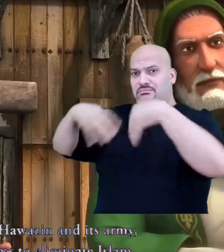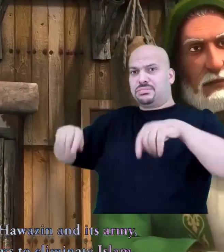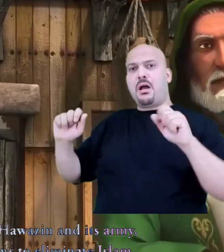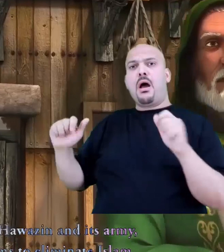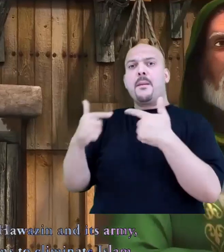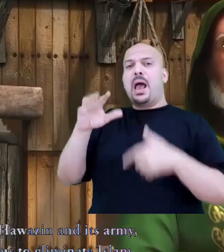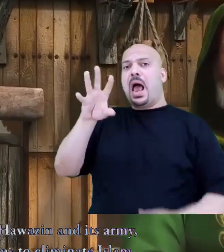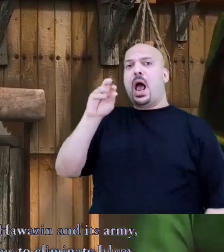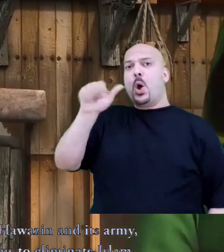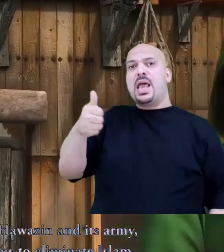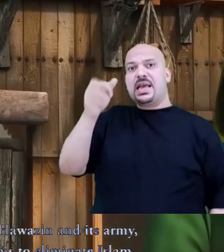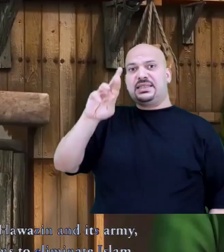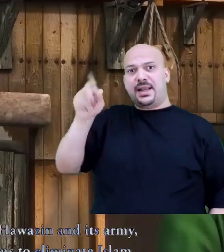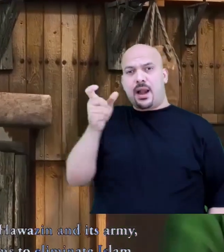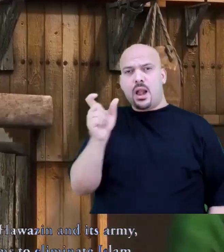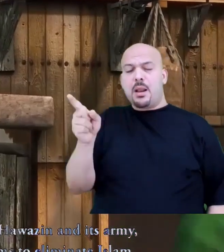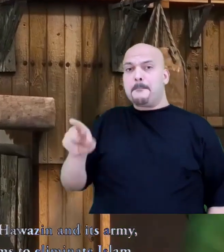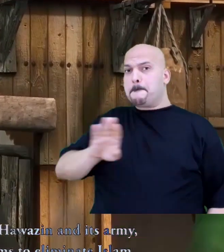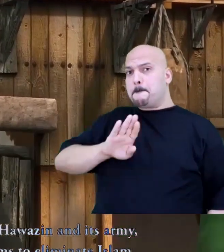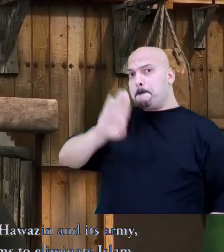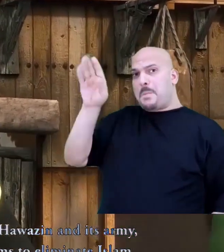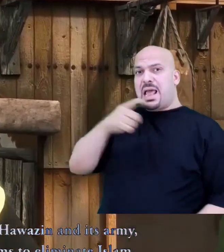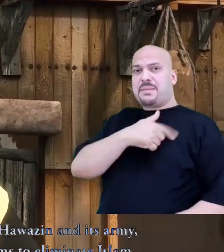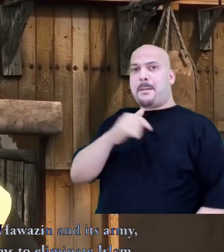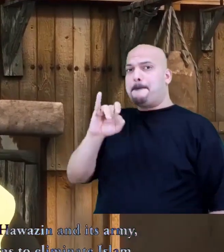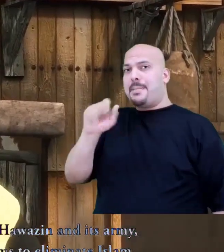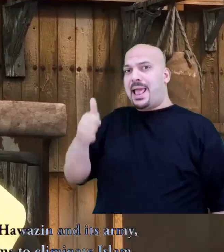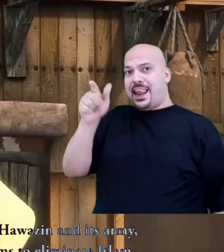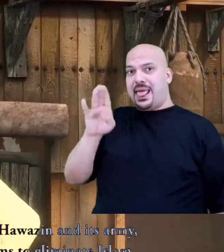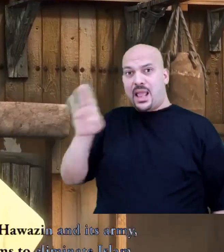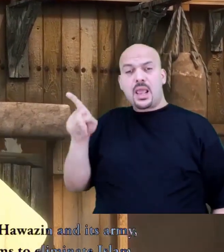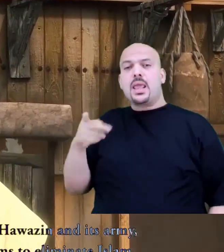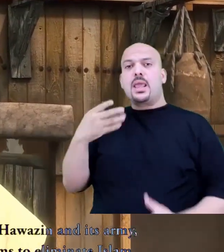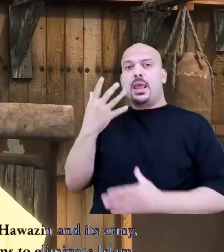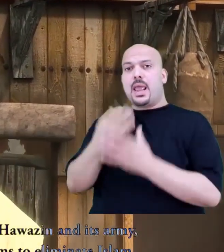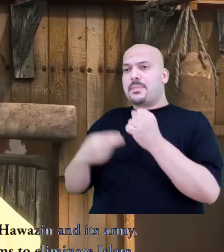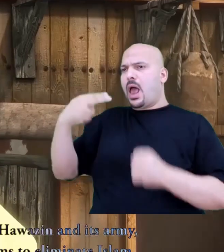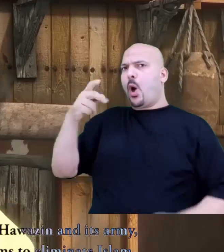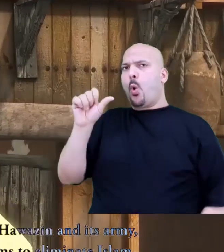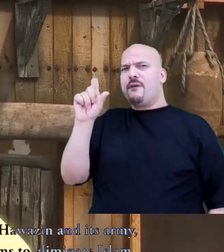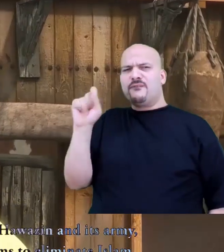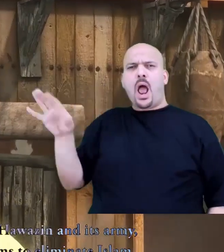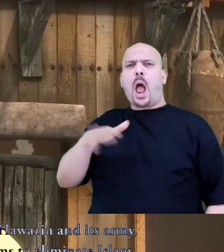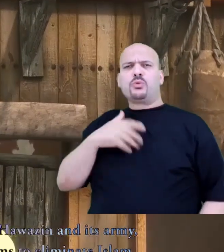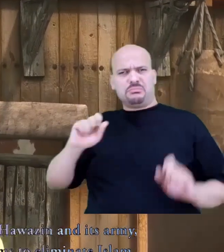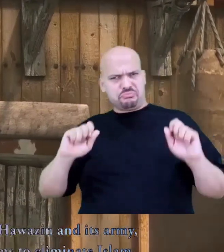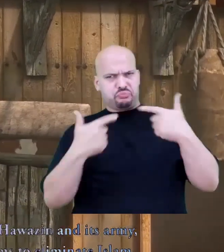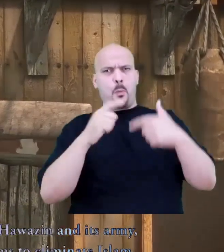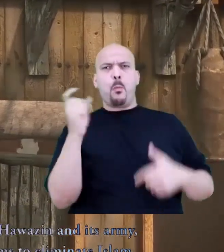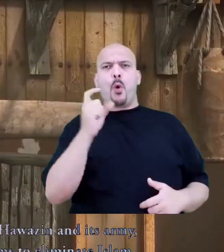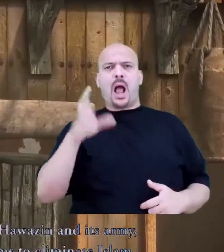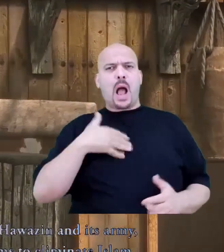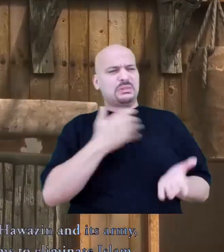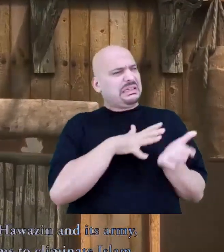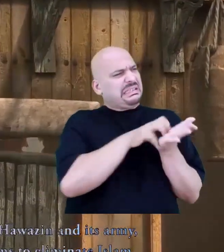وجيشها الذي أعده مالك بن عوف لمحاربة المسلمين وللقضاء